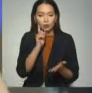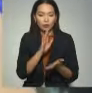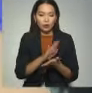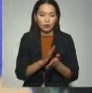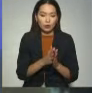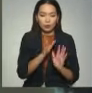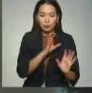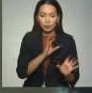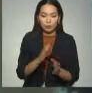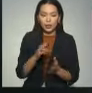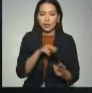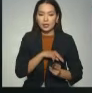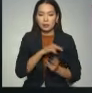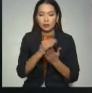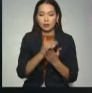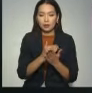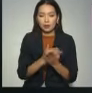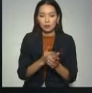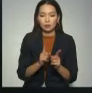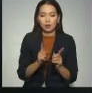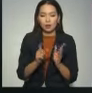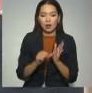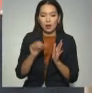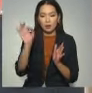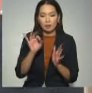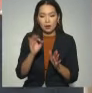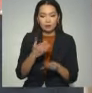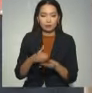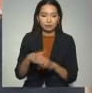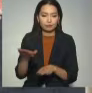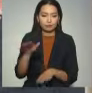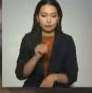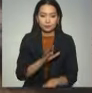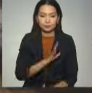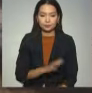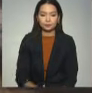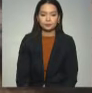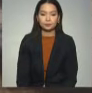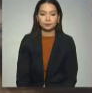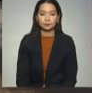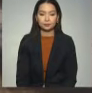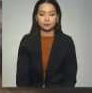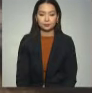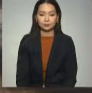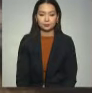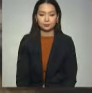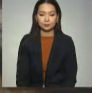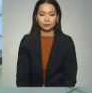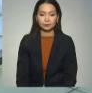үшін еңбек бағдарламасымен 6% несие қарастырылған. Берік Жұмабайұлы, Шернияз Борантаев, Астана Таймс, Жамбыл облысы.